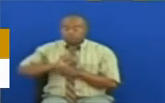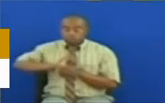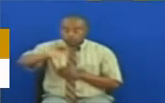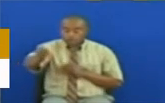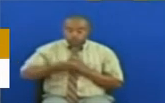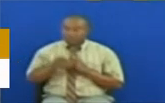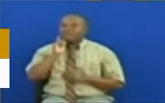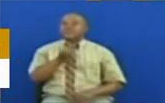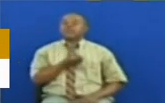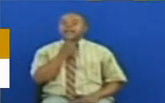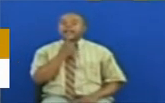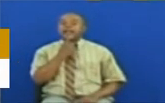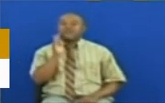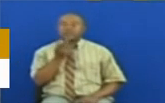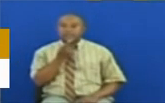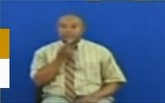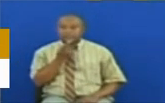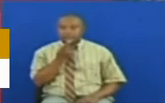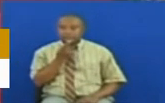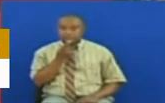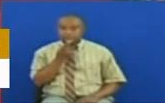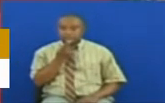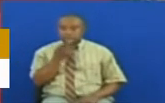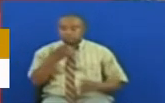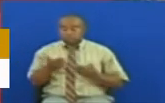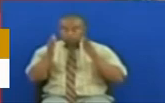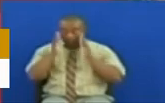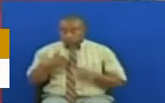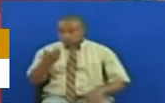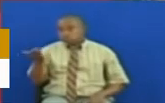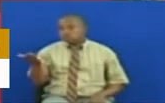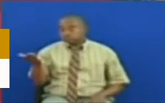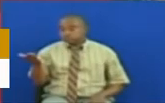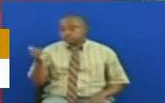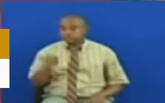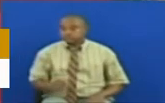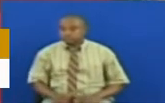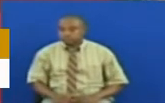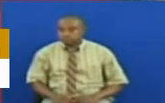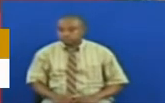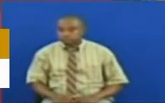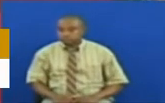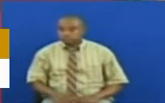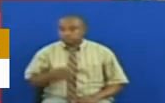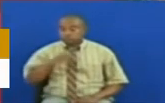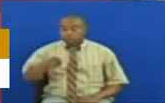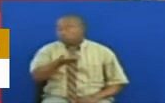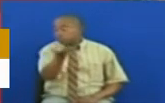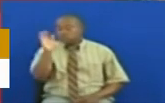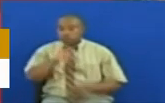mrejesho kwamba tuna baggage kiasi fulani ambacho kinatakiwa. Mheshimiwa Rehani na wenzako wengine